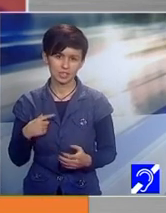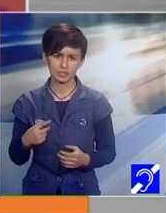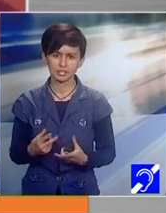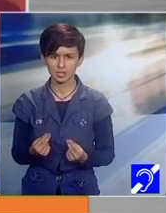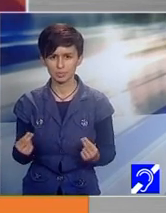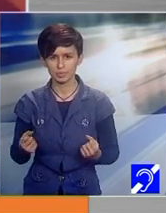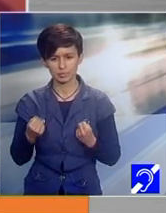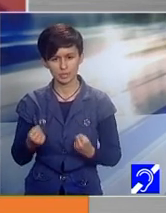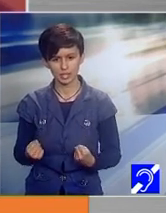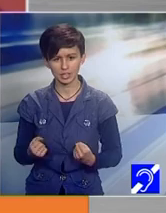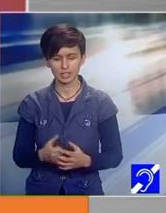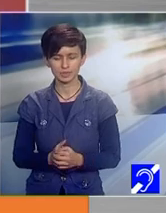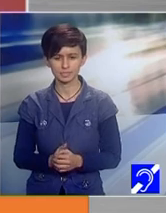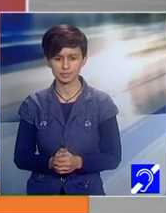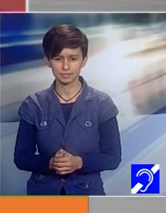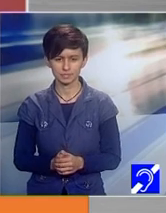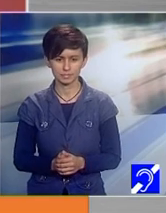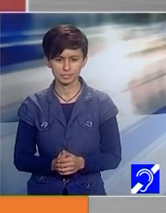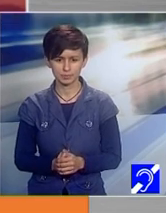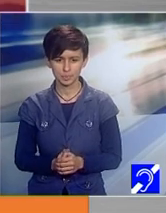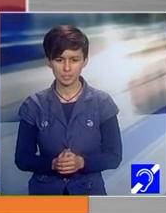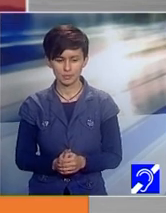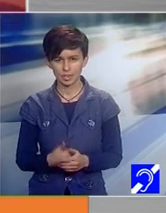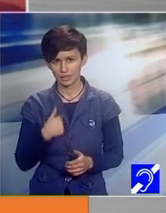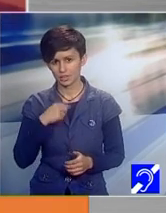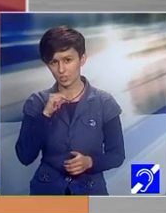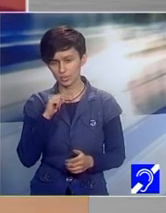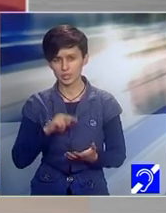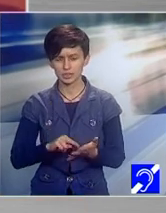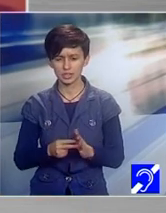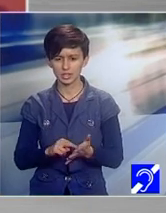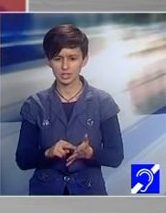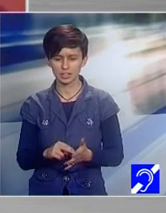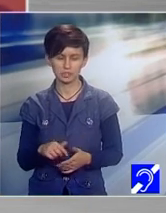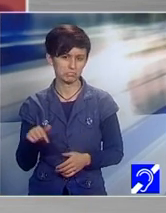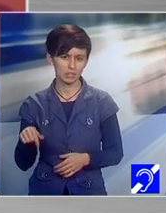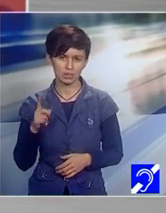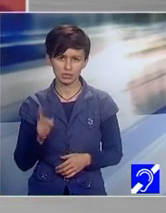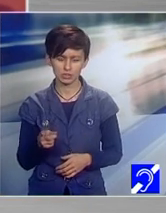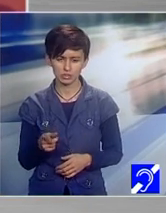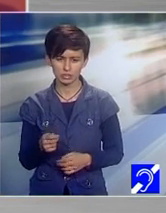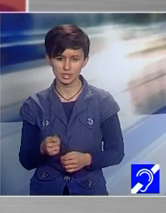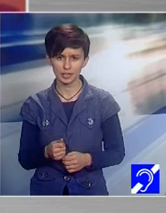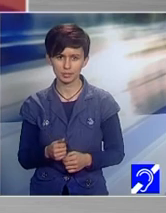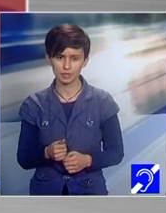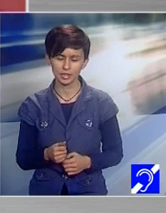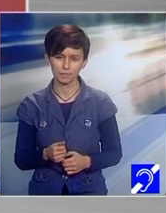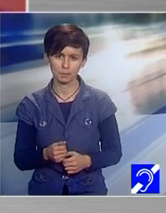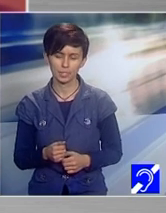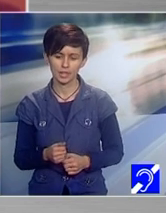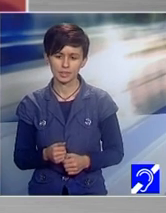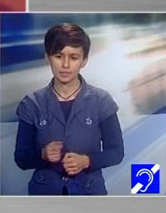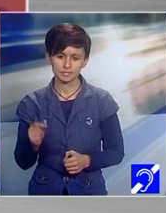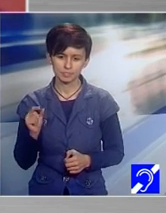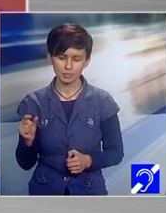cord. Ca și tehnică, mă refer ca și tehnică chirurgicală. Acolo îți trebuie puțină infrastructură, deci